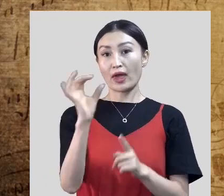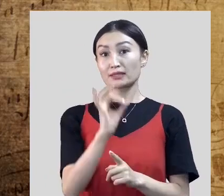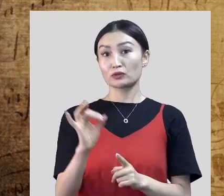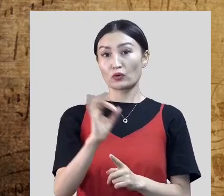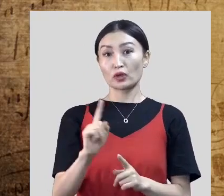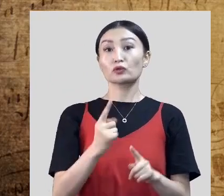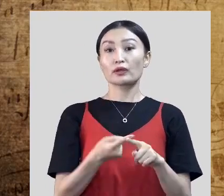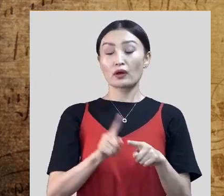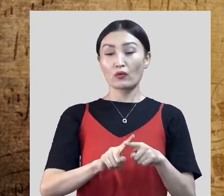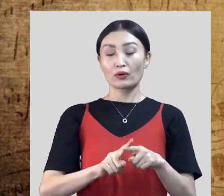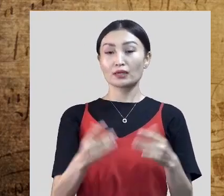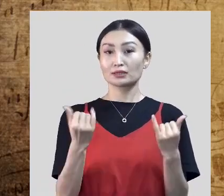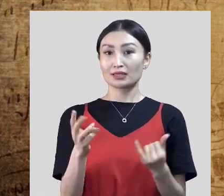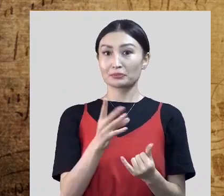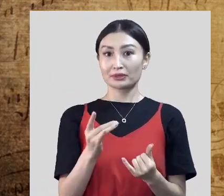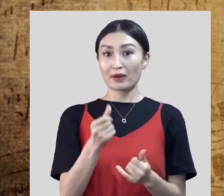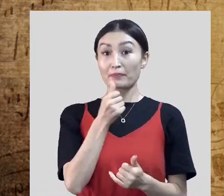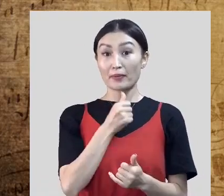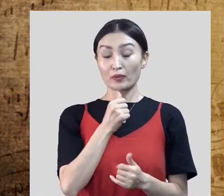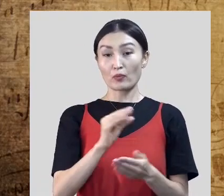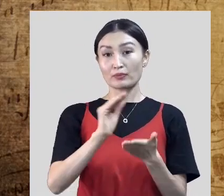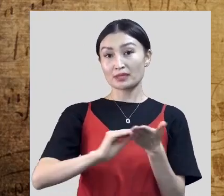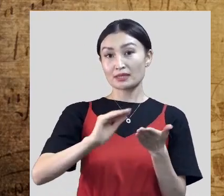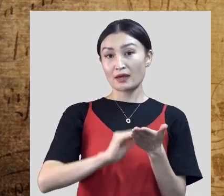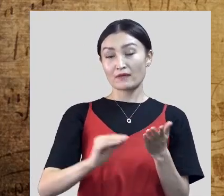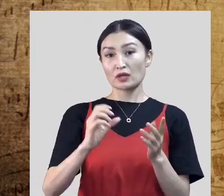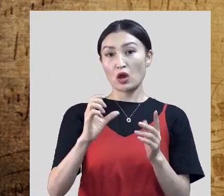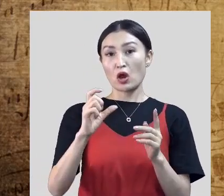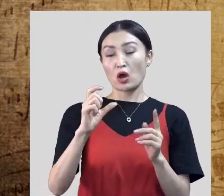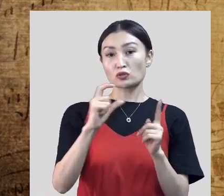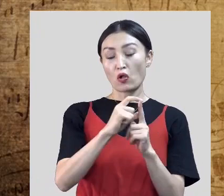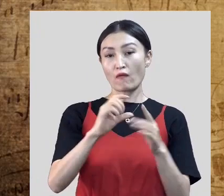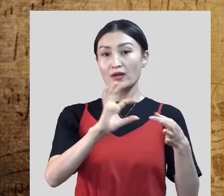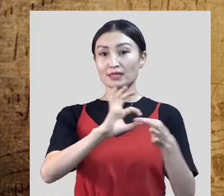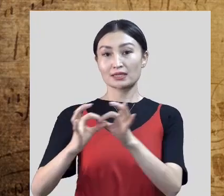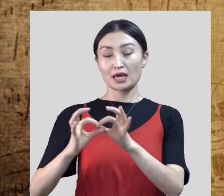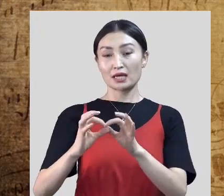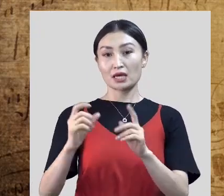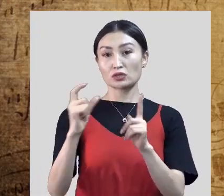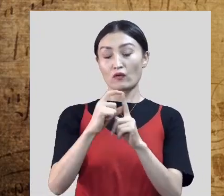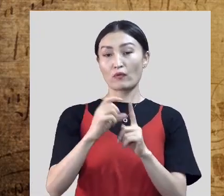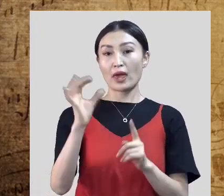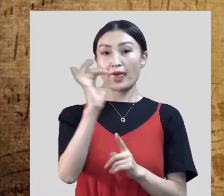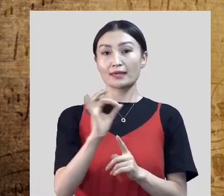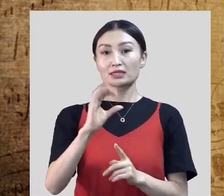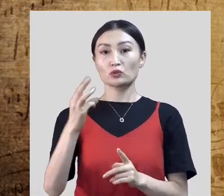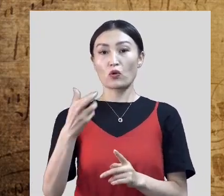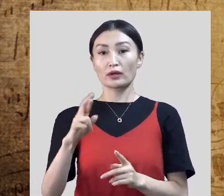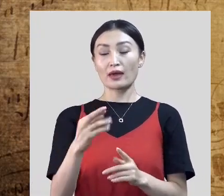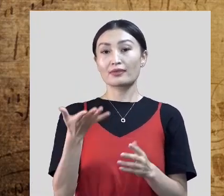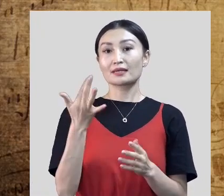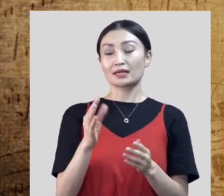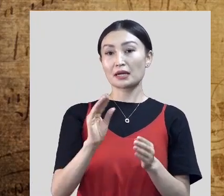«история»? Сейчас мы с вами попробуем составить словосочетание со словом «история». Несколько примеров перед